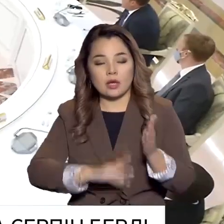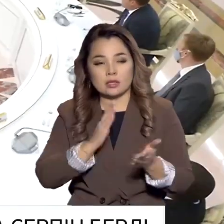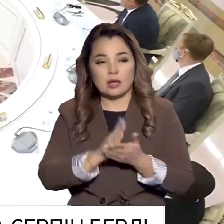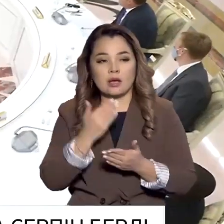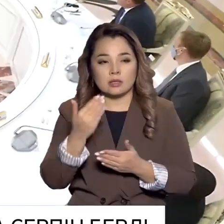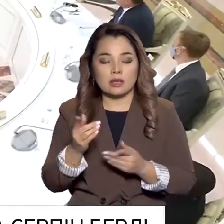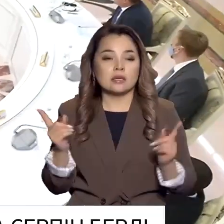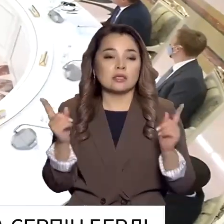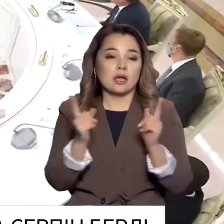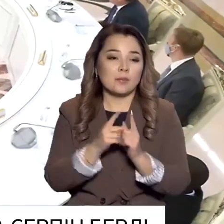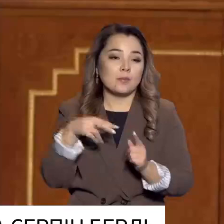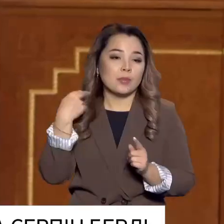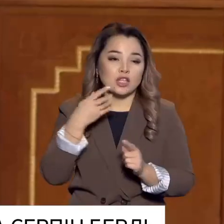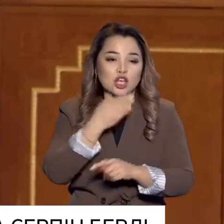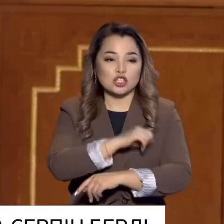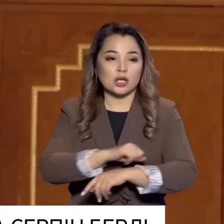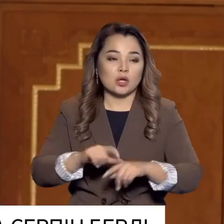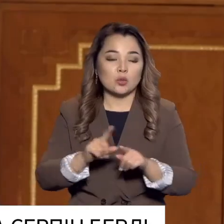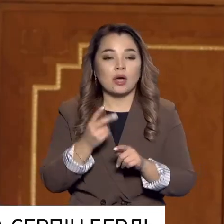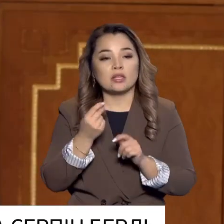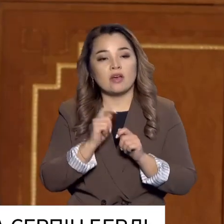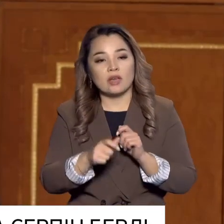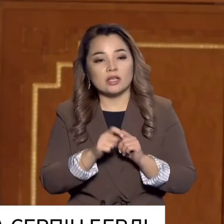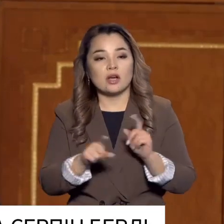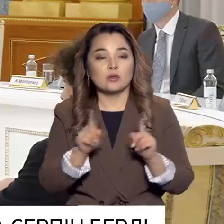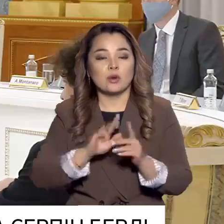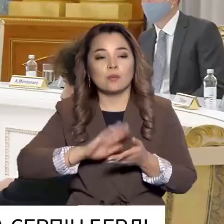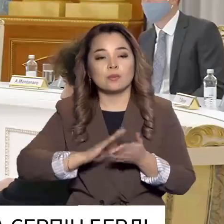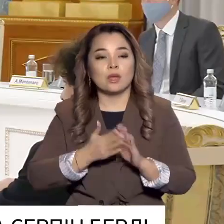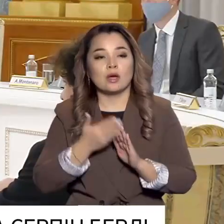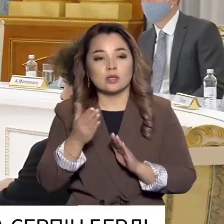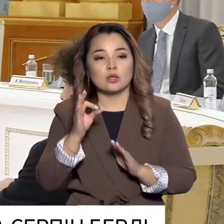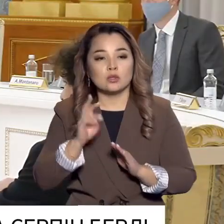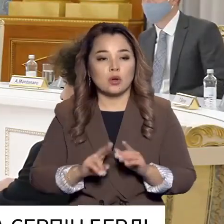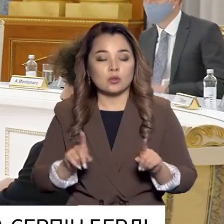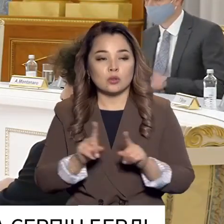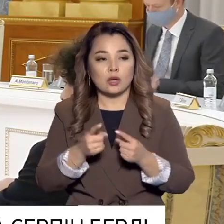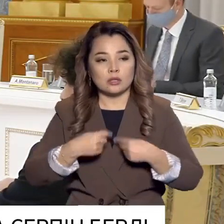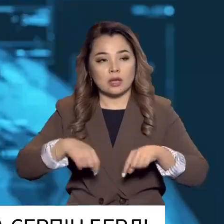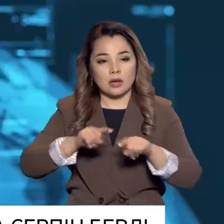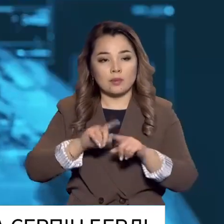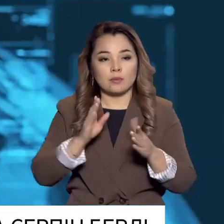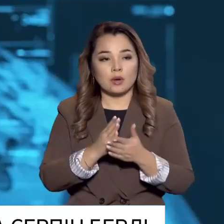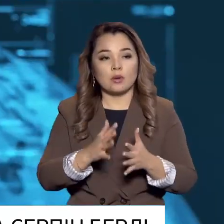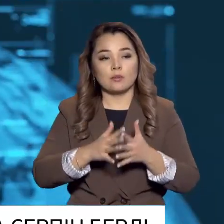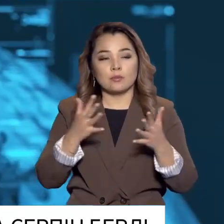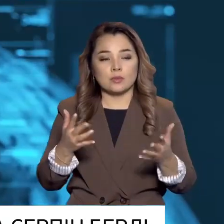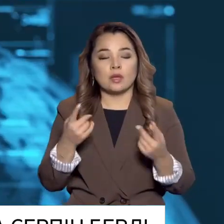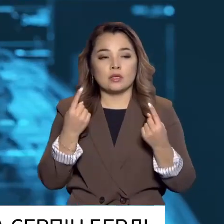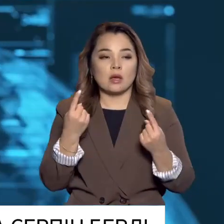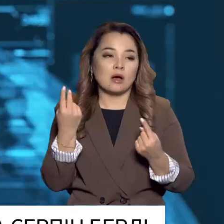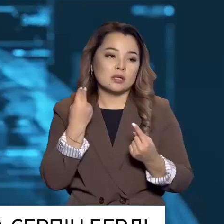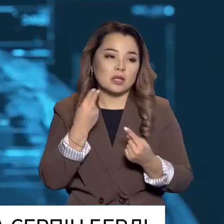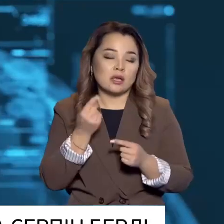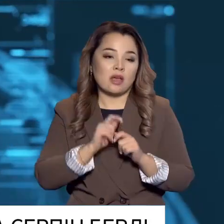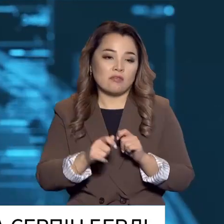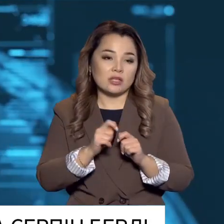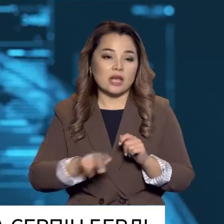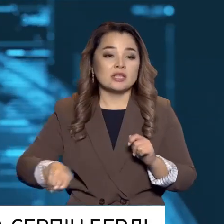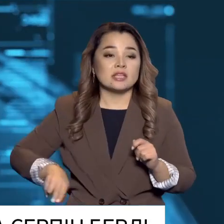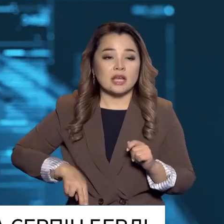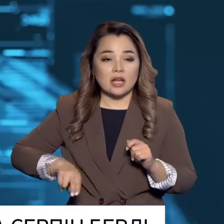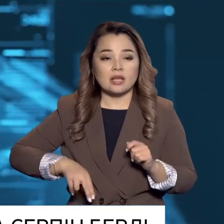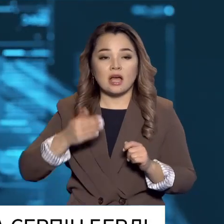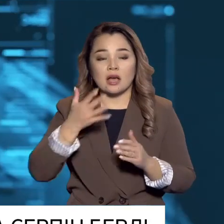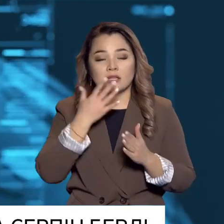Президентпен кездесу соңында шетелдік инвесторлардың кейбірі әлеуметтік желіде пікір жазды. Мәселен, ірі ағылшындық инвестициялық компания директоры